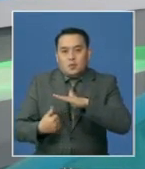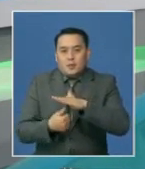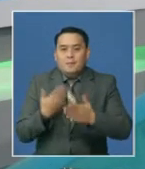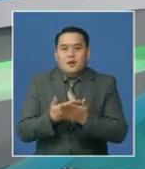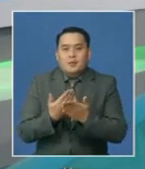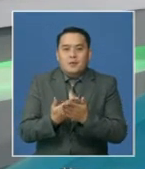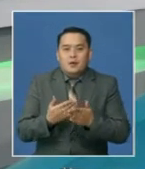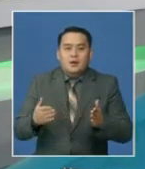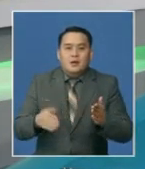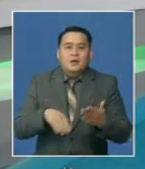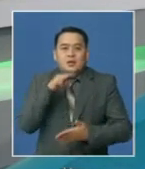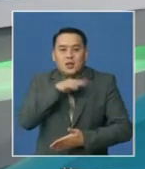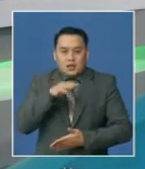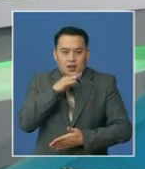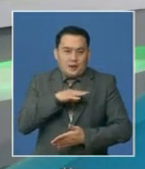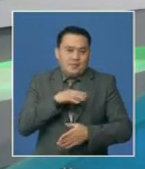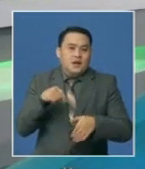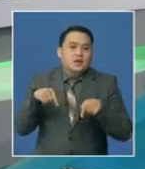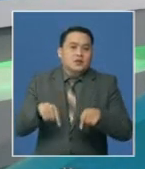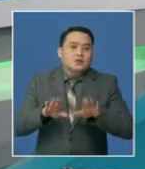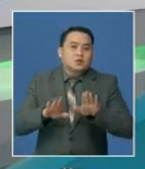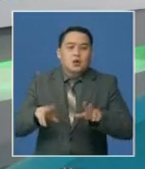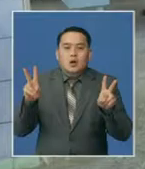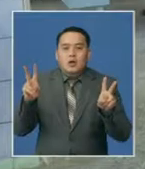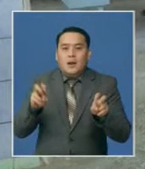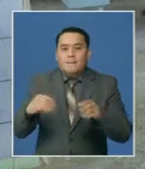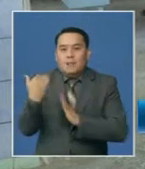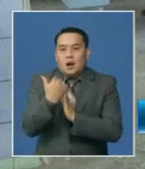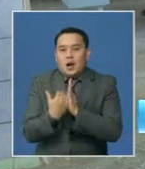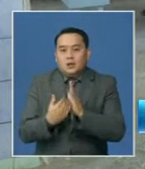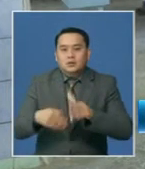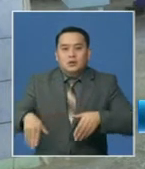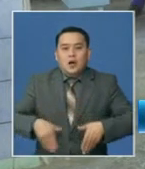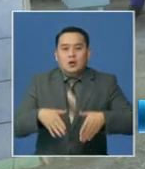доказывает привлекательность ведения бизнеса в нашей области.